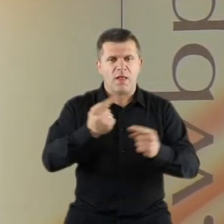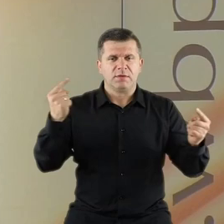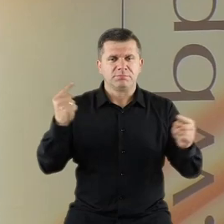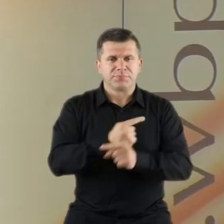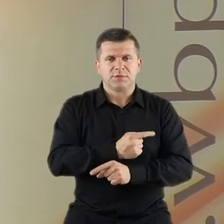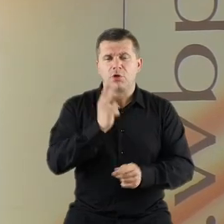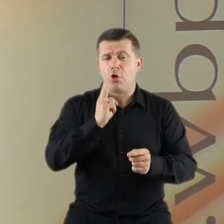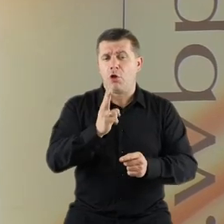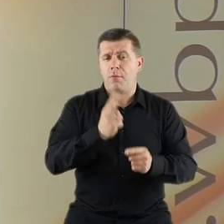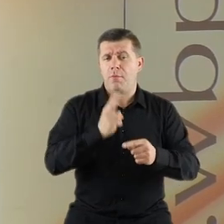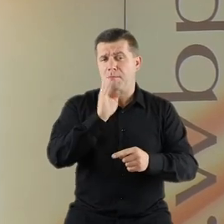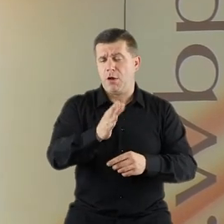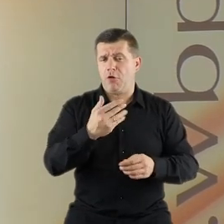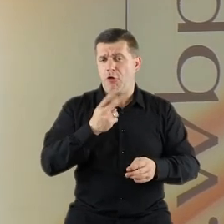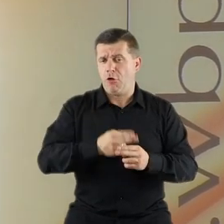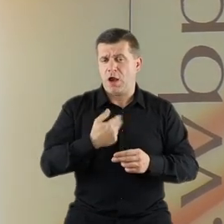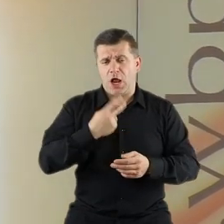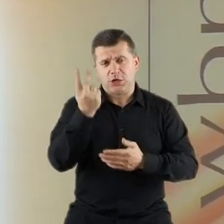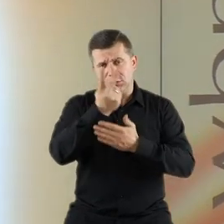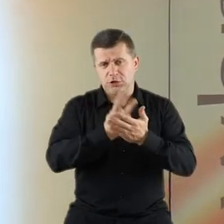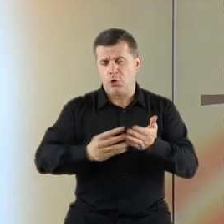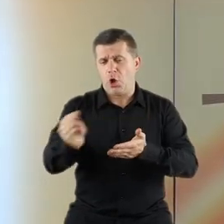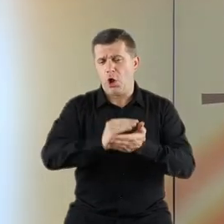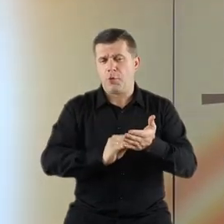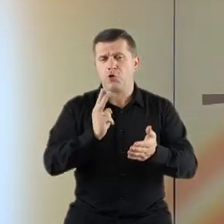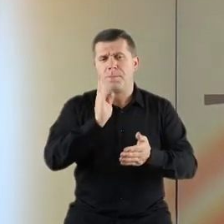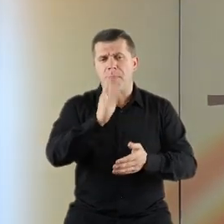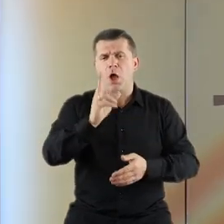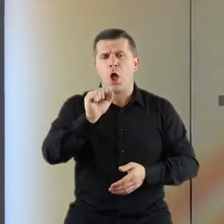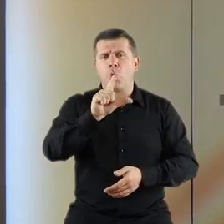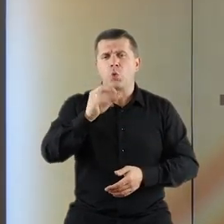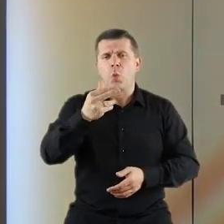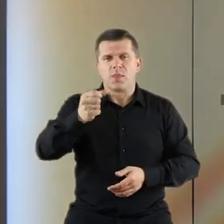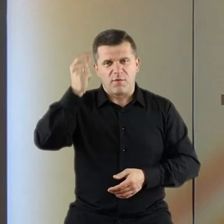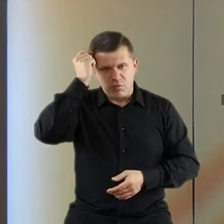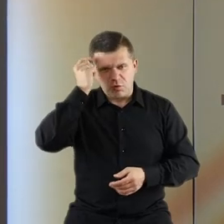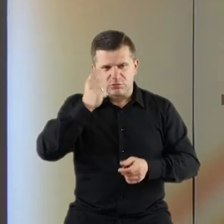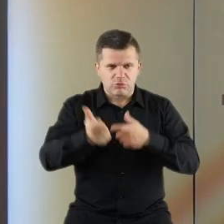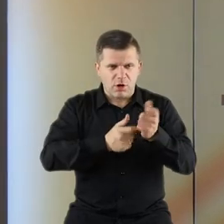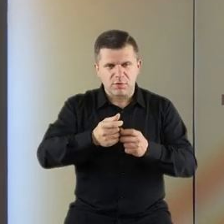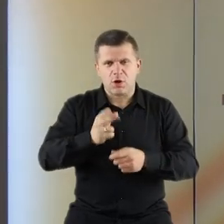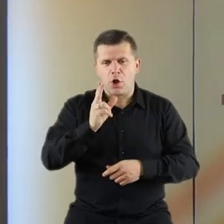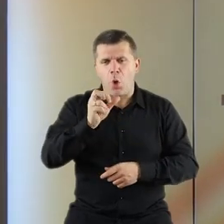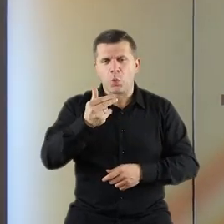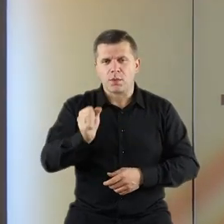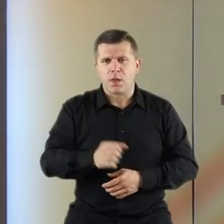Szczególnie jeśli ktoś chorował takie opisy czytałam jak ktoś miał kołtuna właśnie na głowie jak sobie hodował go dopiero i